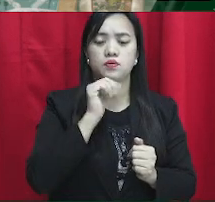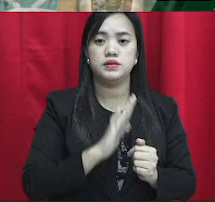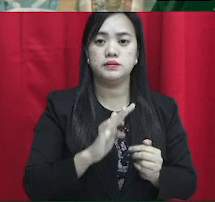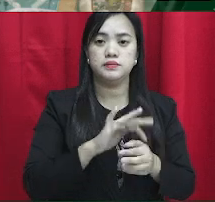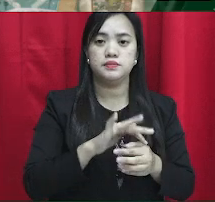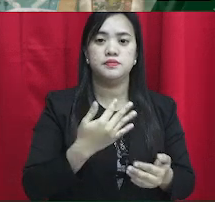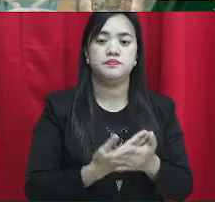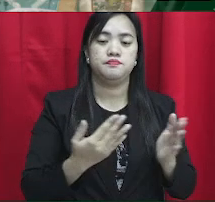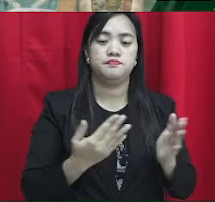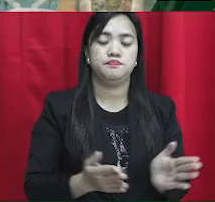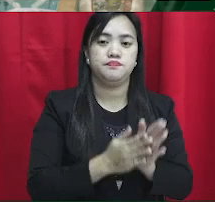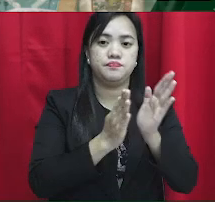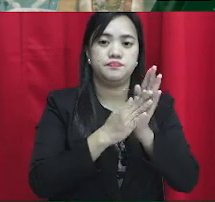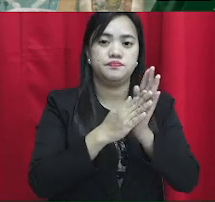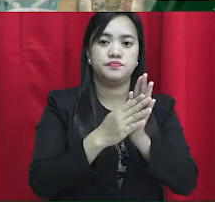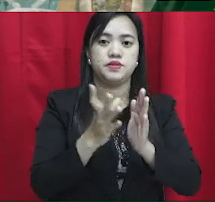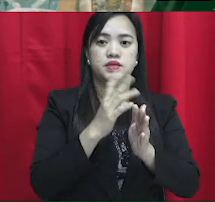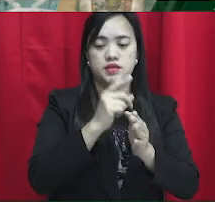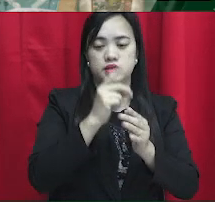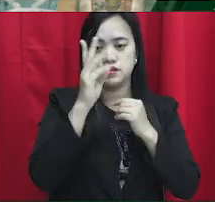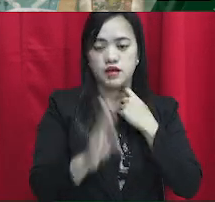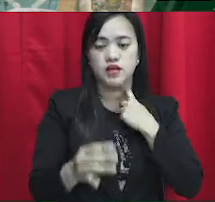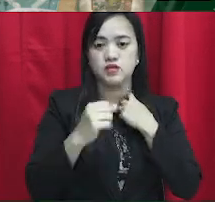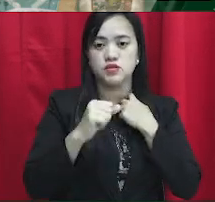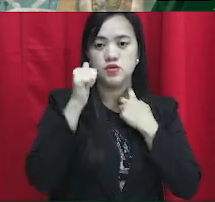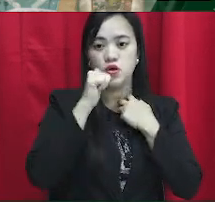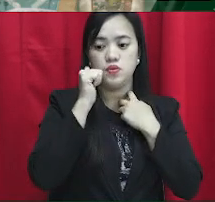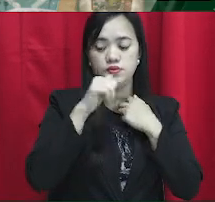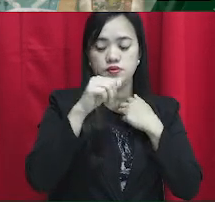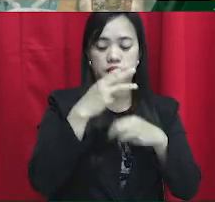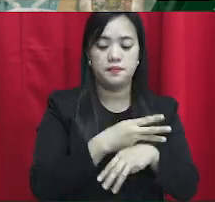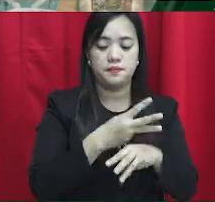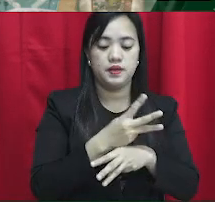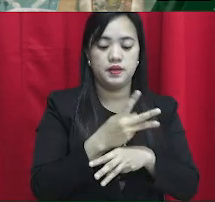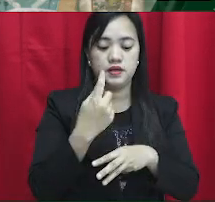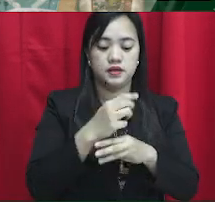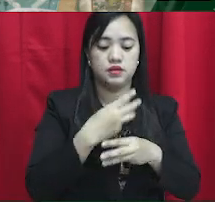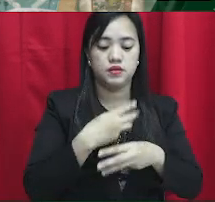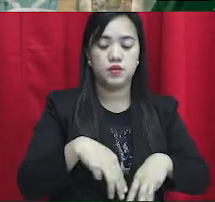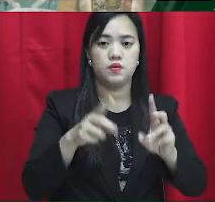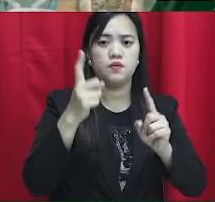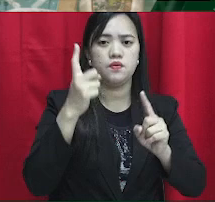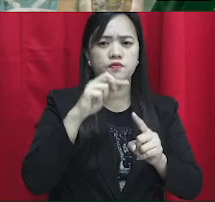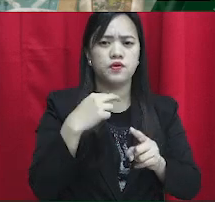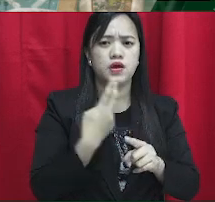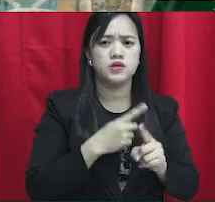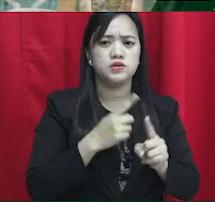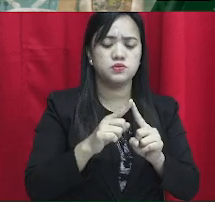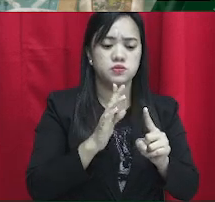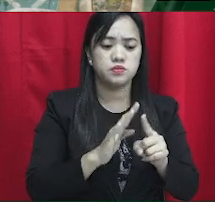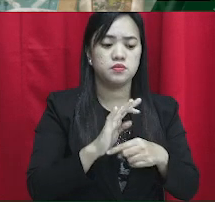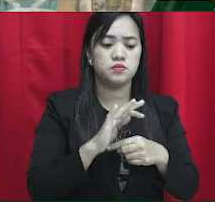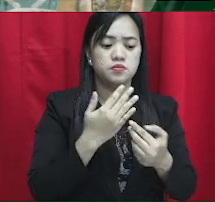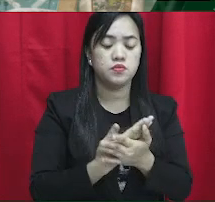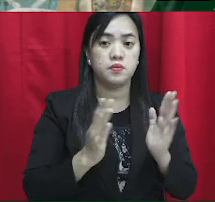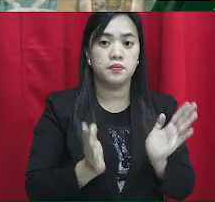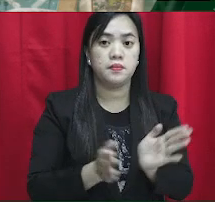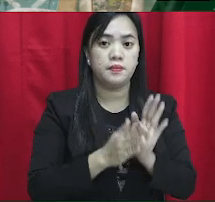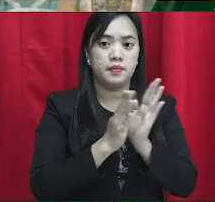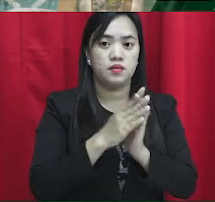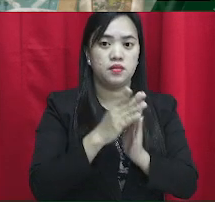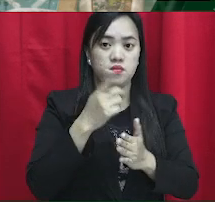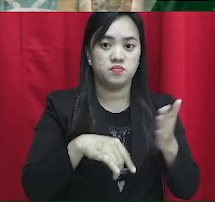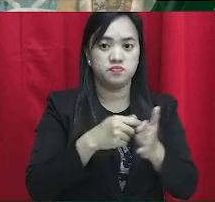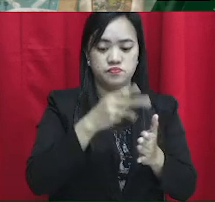ang pattern ng Diyos. At God is making a way para mapalapit tayo sa kanila kung mamamagnify lang ang pangalan ng Panginoon. Kaya tinan